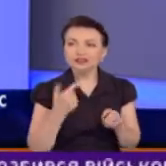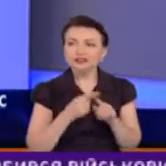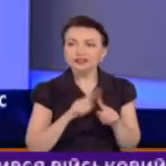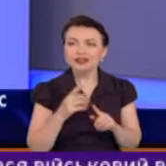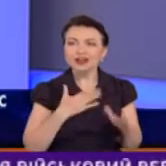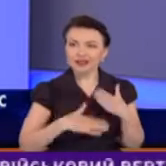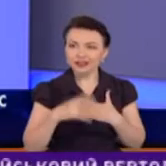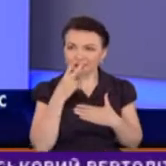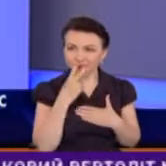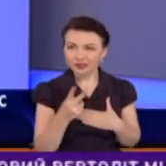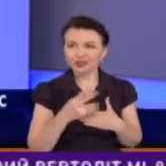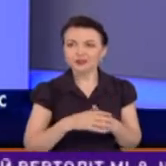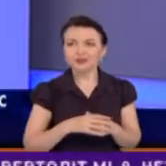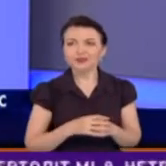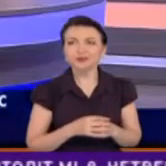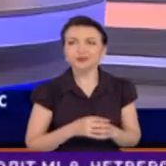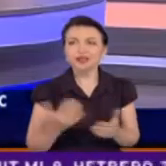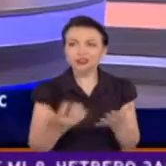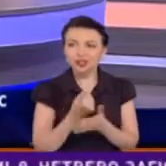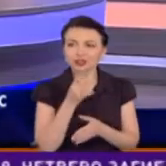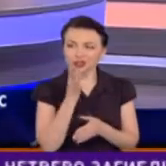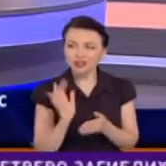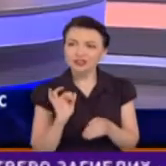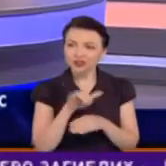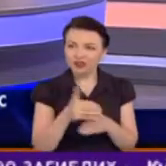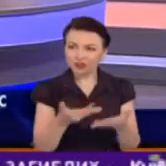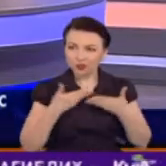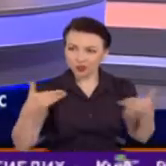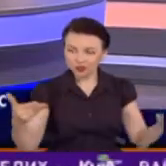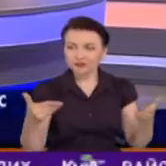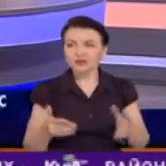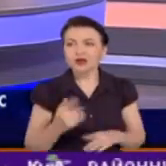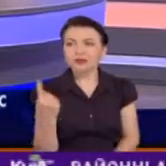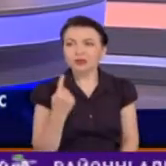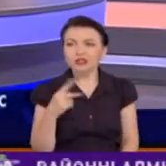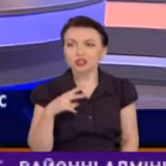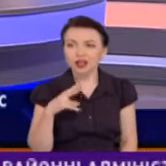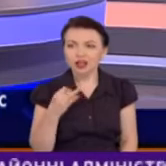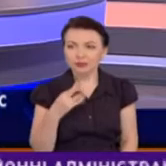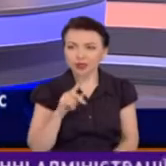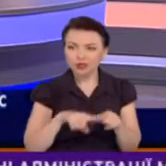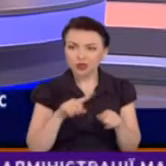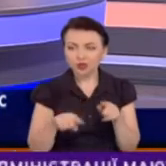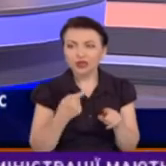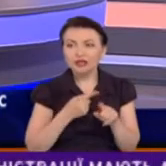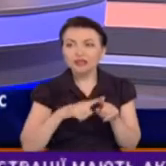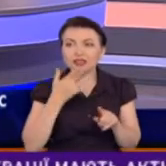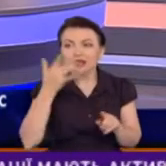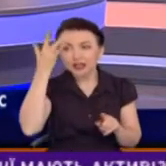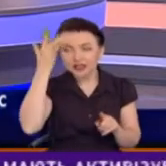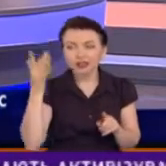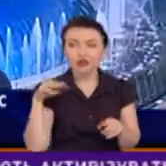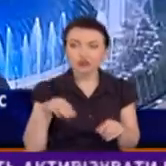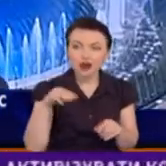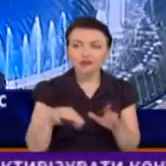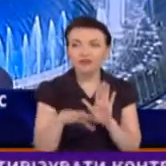вас бачити. Дякую, добре, що знайшли час і до нас завітали. 1 липня ось вже, але це літо, тут травень,